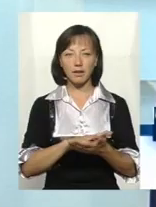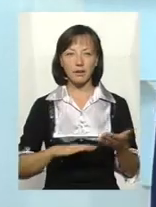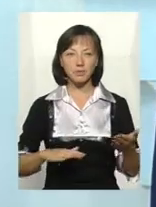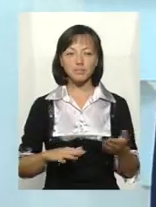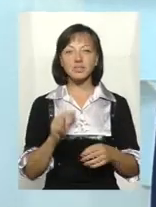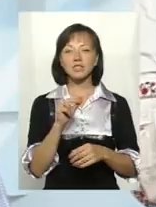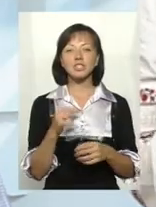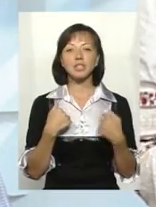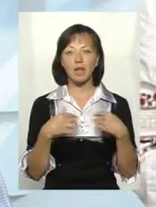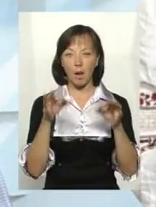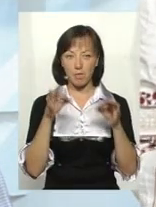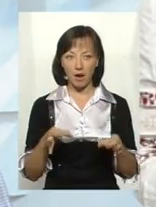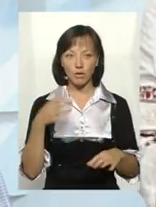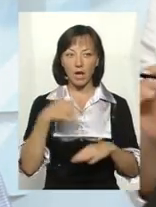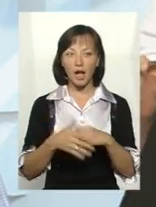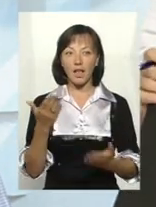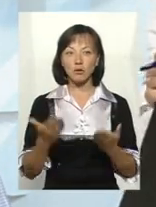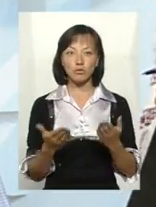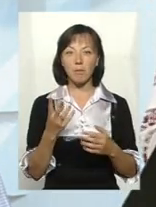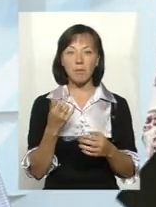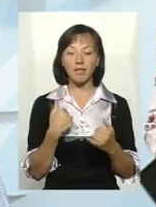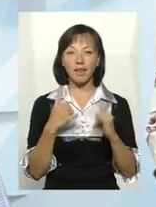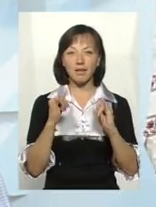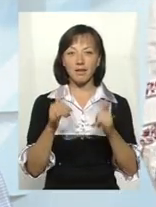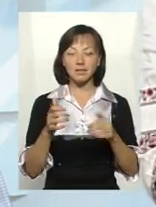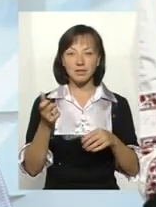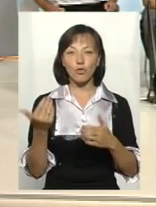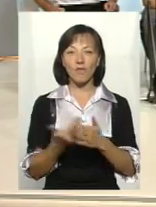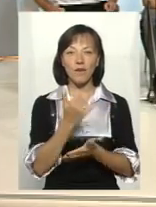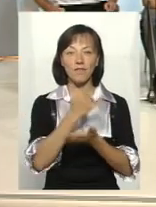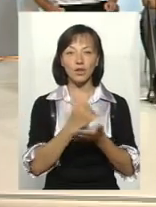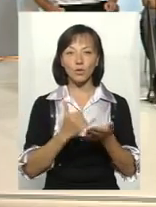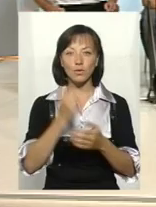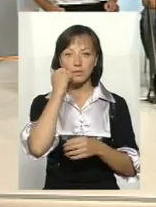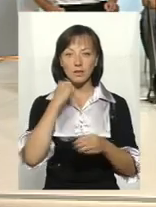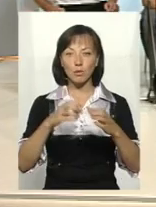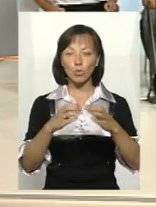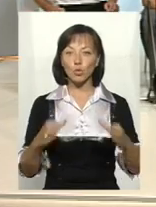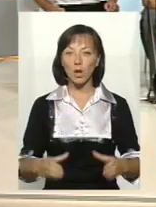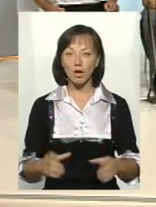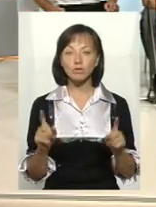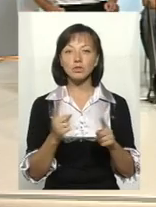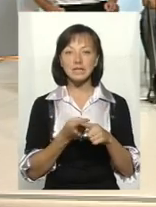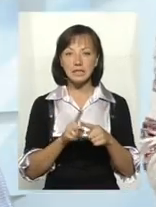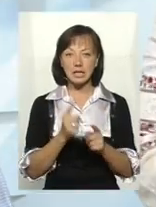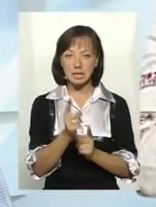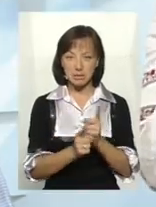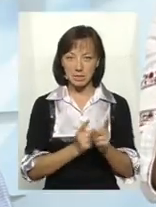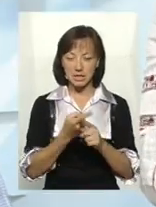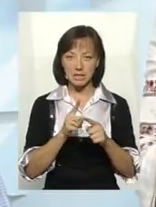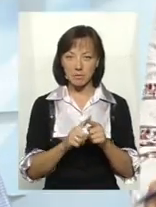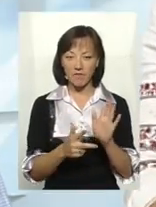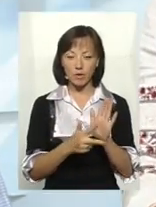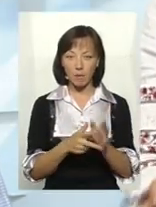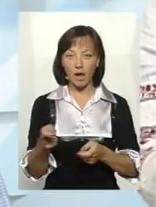Чи я правильно розумію, якщо ми не наливаємо нове вино в старі бурдюки, що за цією зміною, за цими